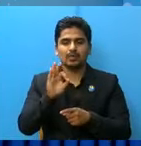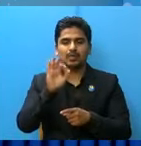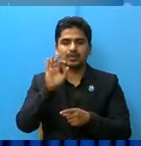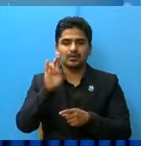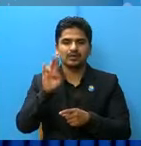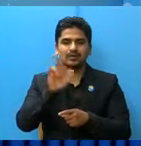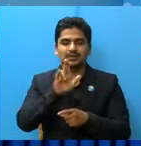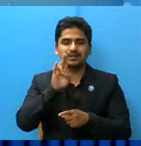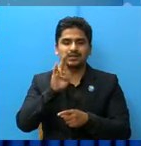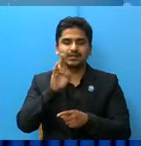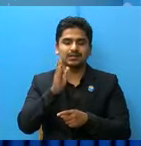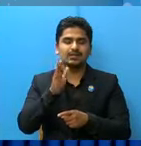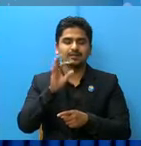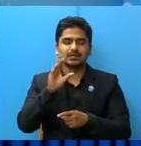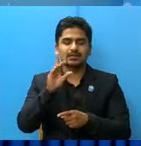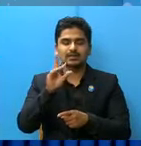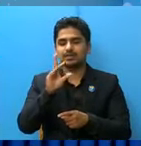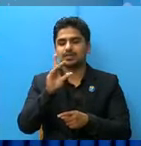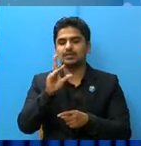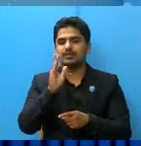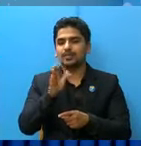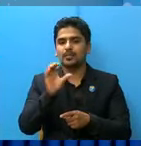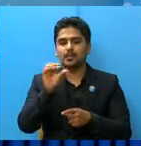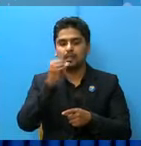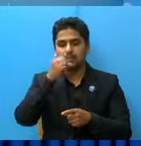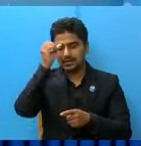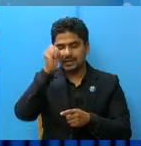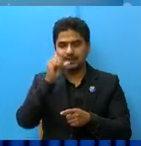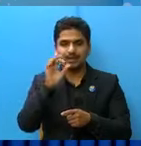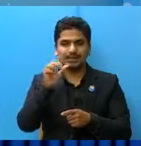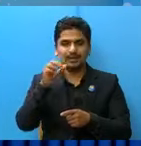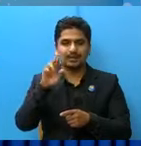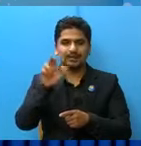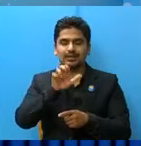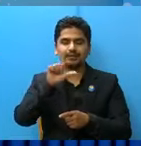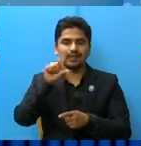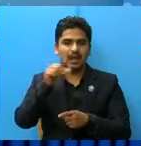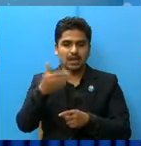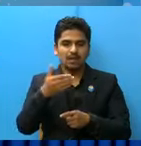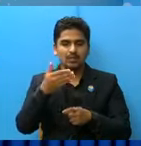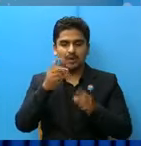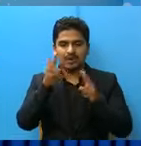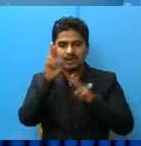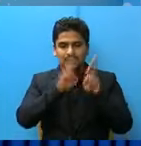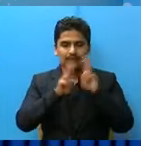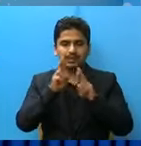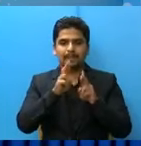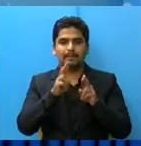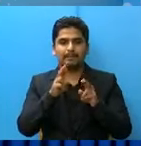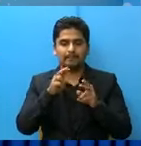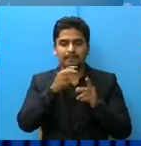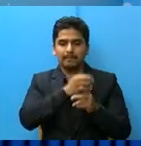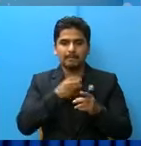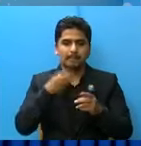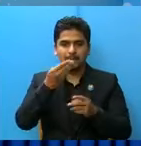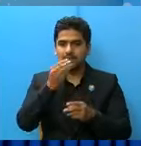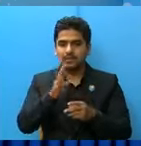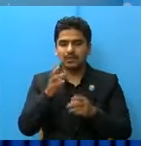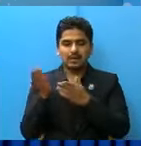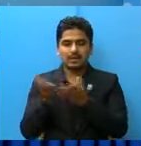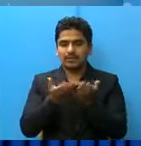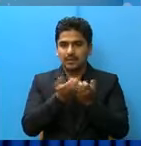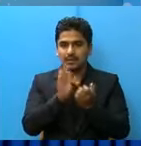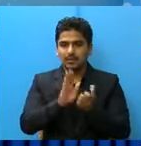रिजाल वहां किल्निकल माइक्रो बायलोजिस्ट उनुर्च वालाई हामी यहांचे निमत्रणा गरेका छूं